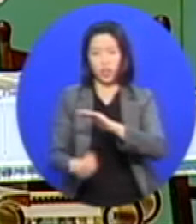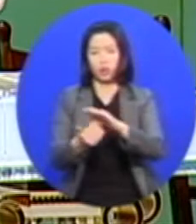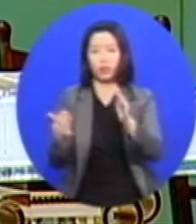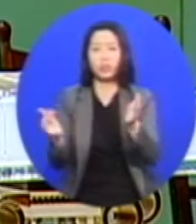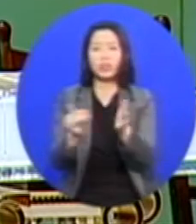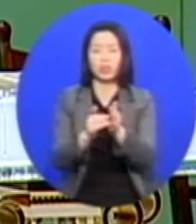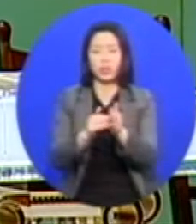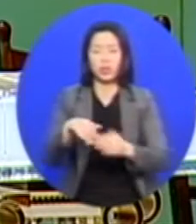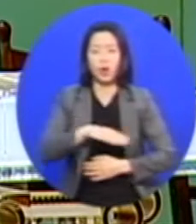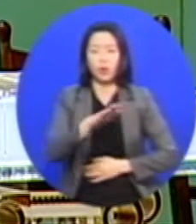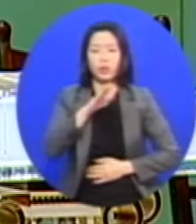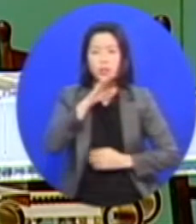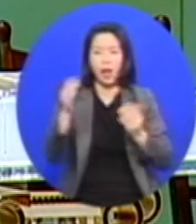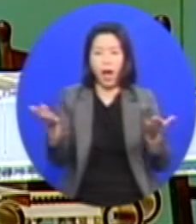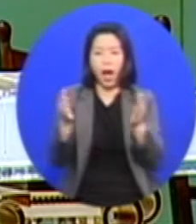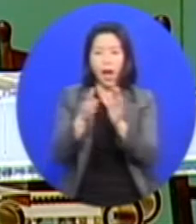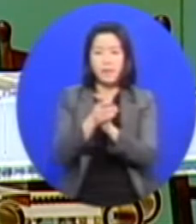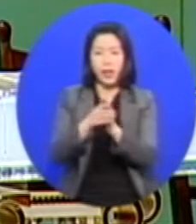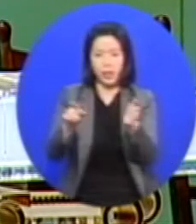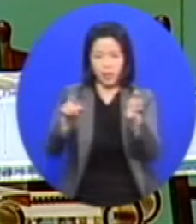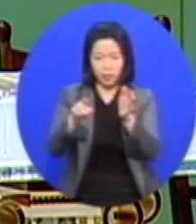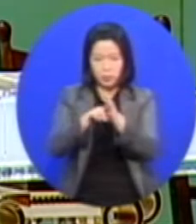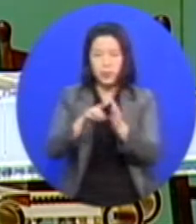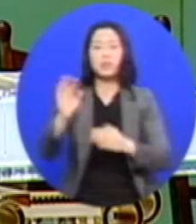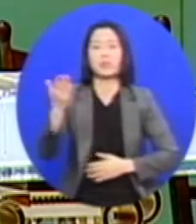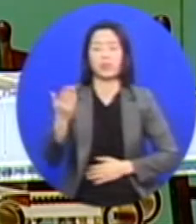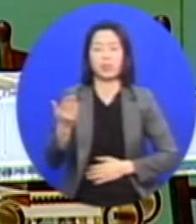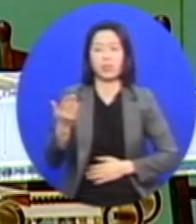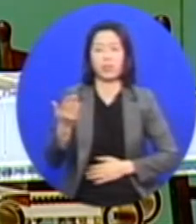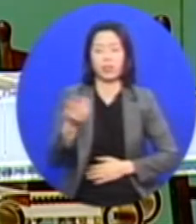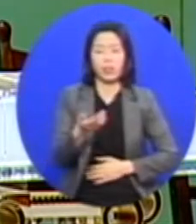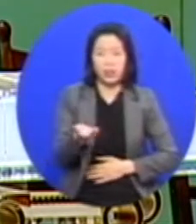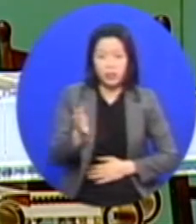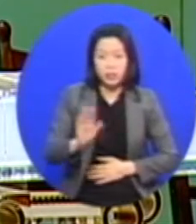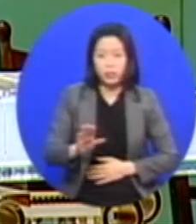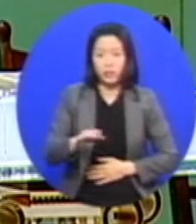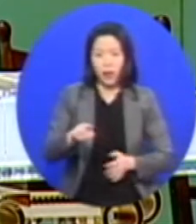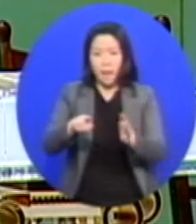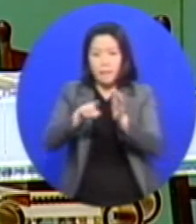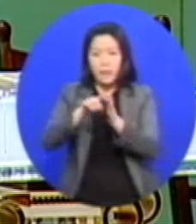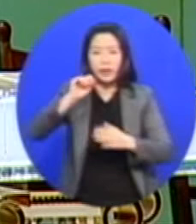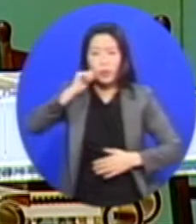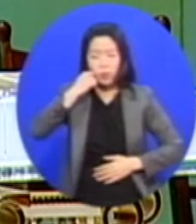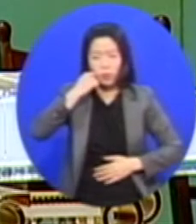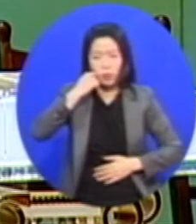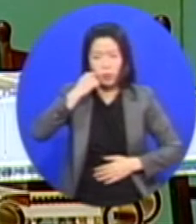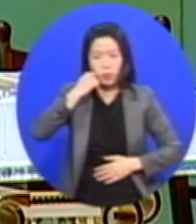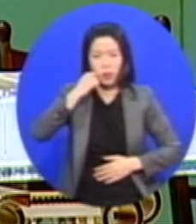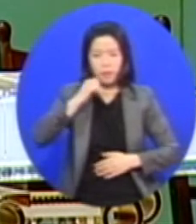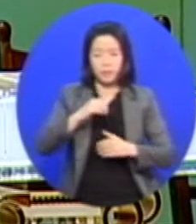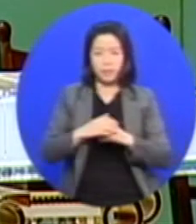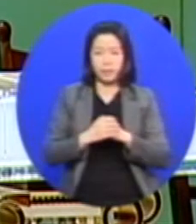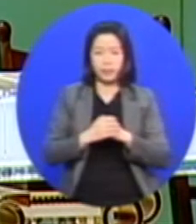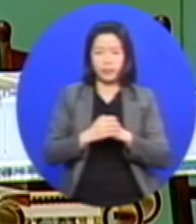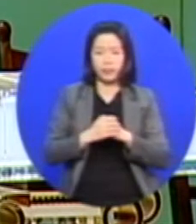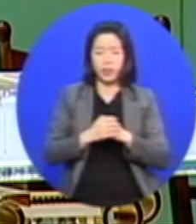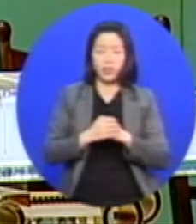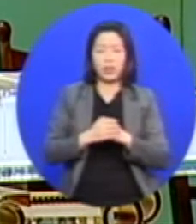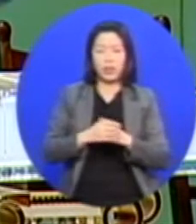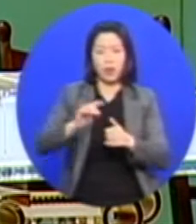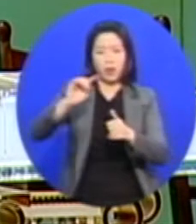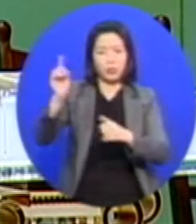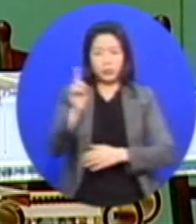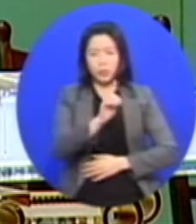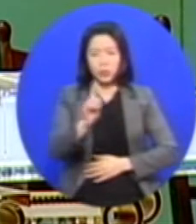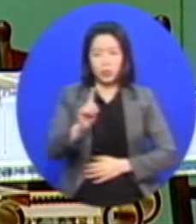아멘하고 믿기만 하면 돼요 그런데 안 믿을 증대 잖아요 전혀 누리지